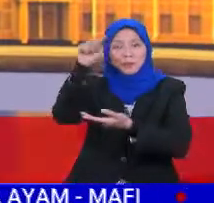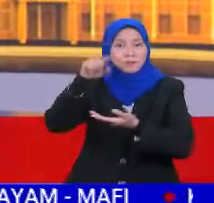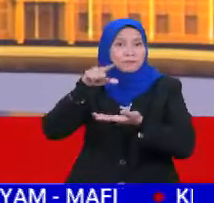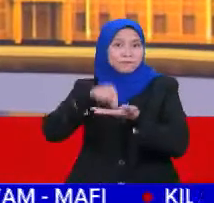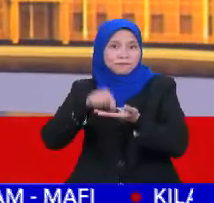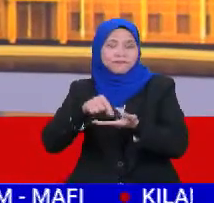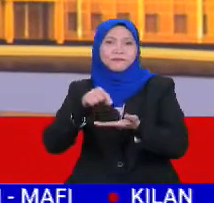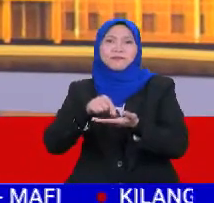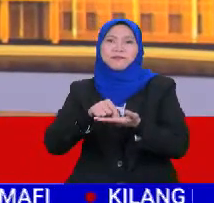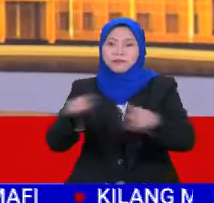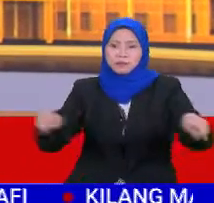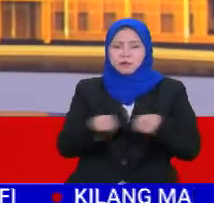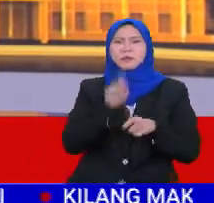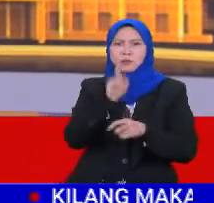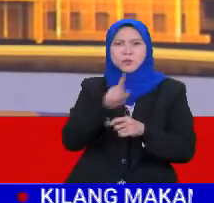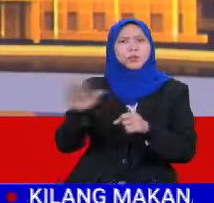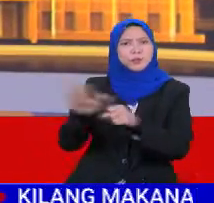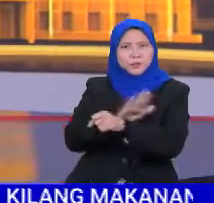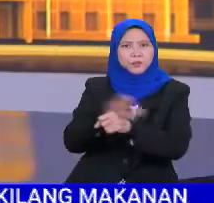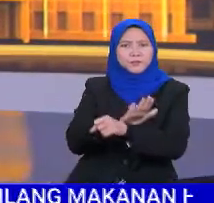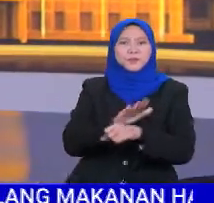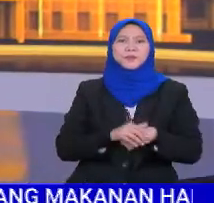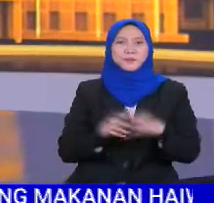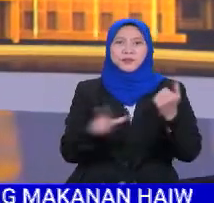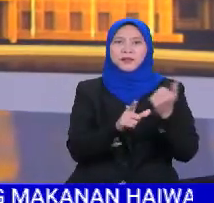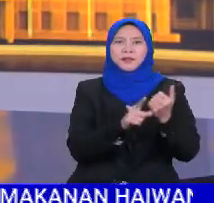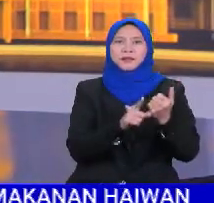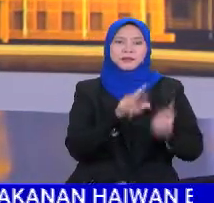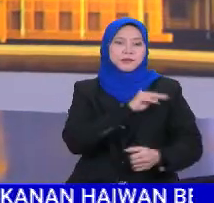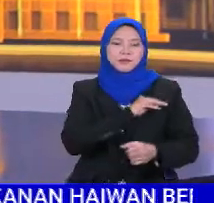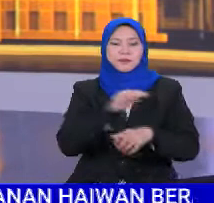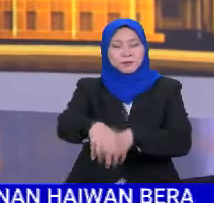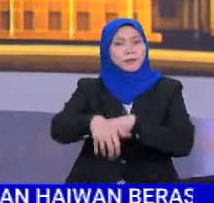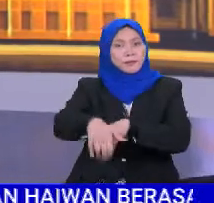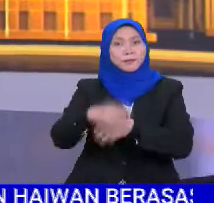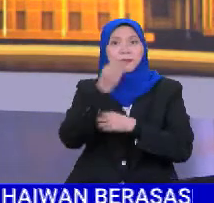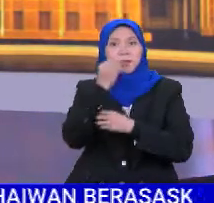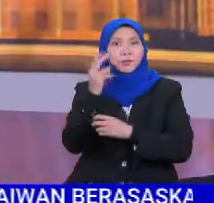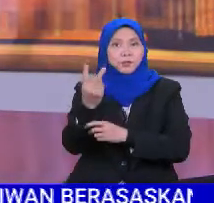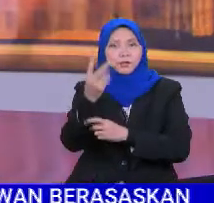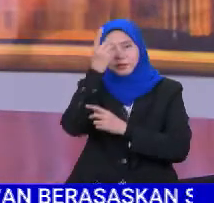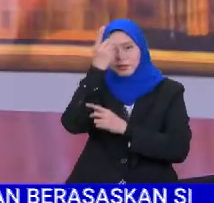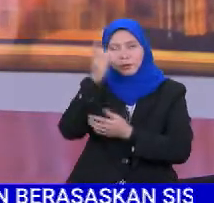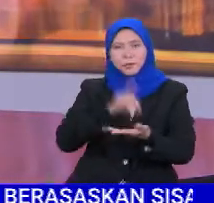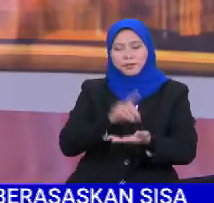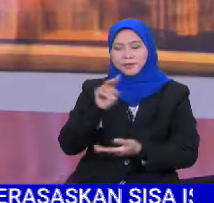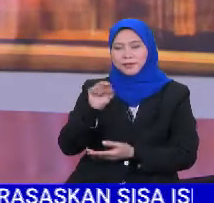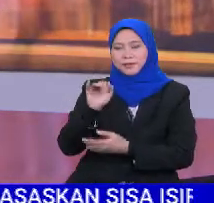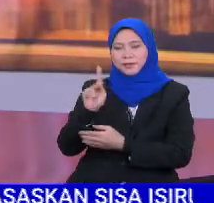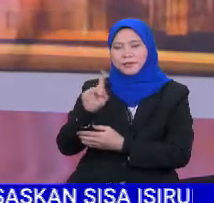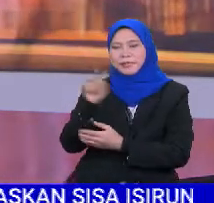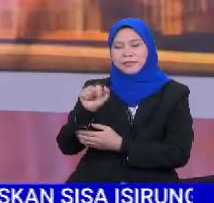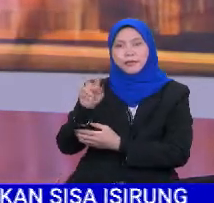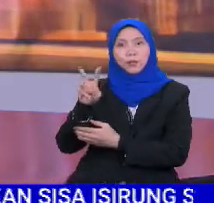tempatan adalah sangat mencukupi. Justru Timbalan Menteri Pertanian dan Industri Makanan II, Dato' Dr. Nick Muhammad Zawawi